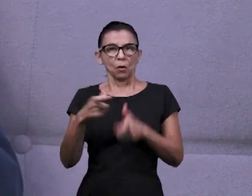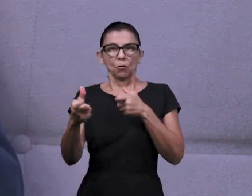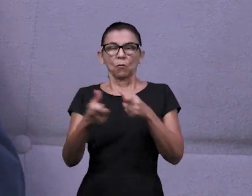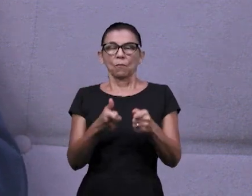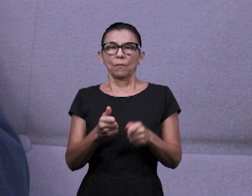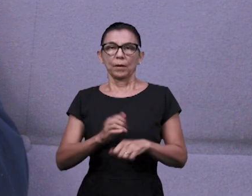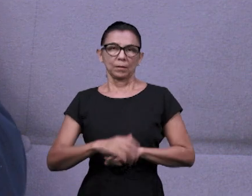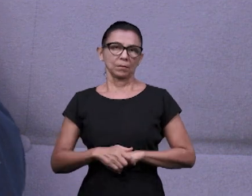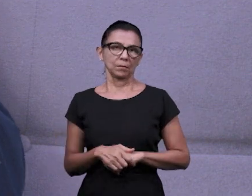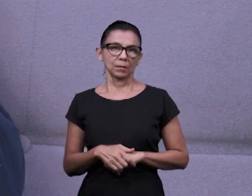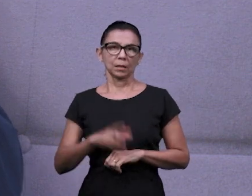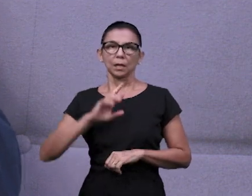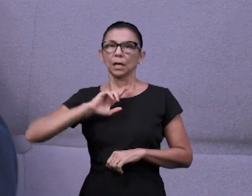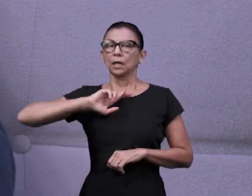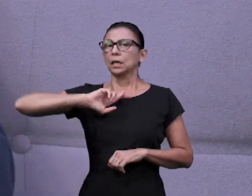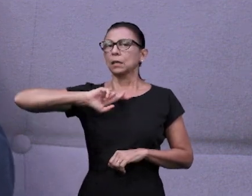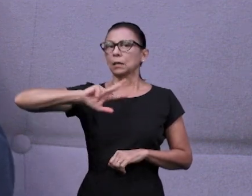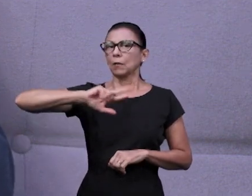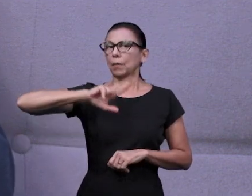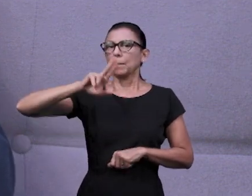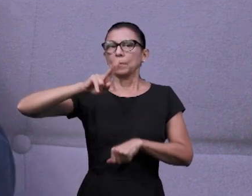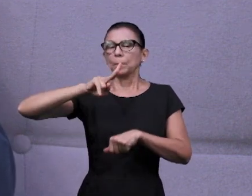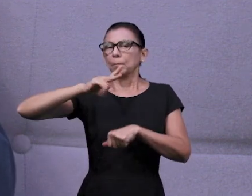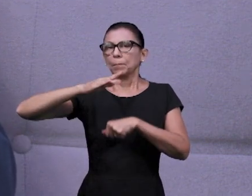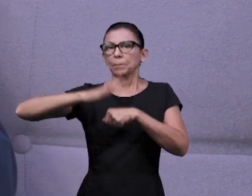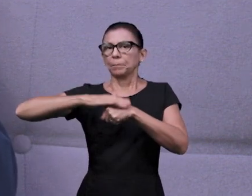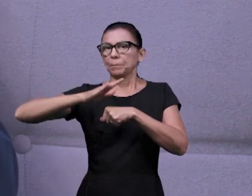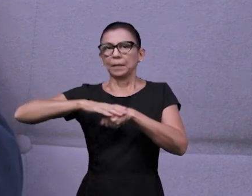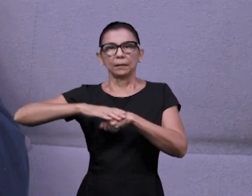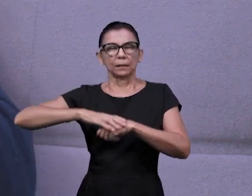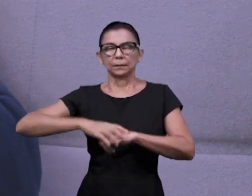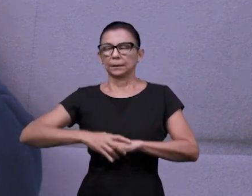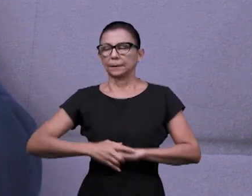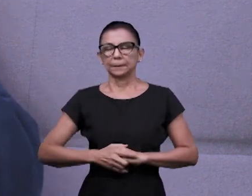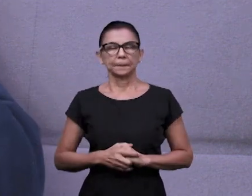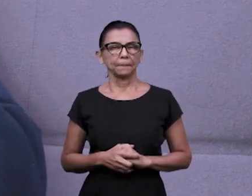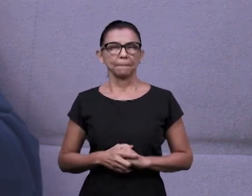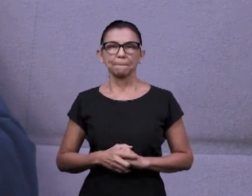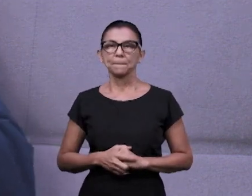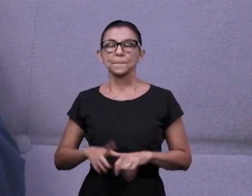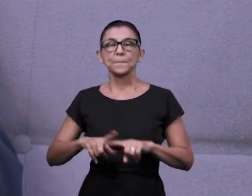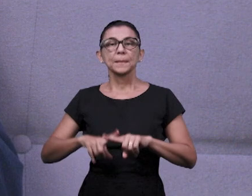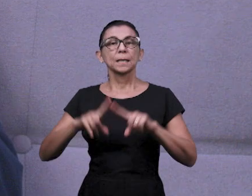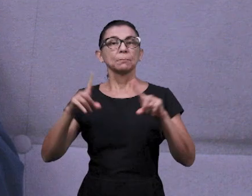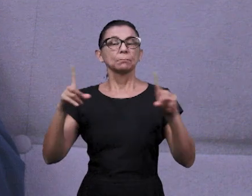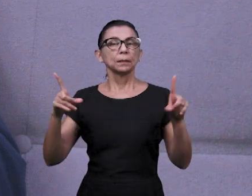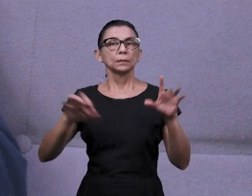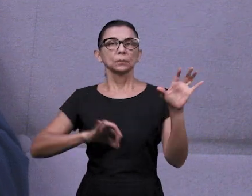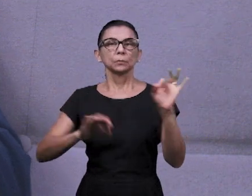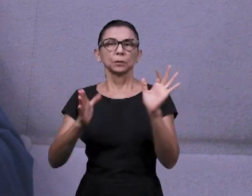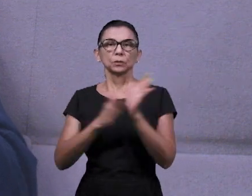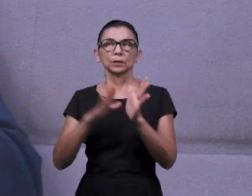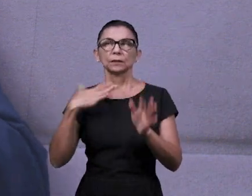lui. Mais le gouvernement du projet de Dieu, de l'œuvre de Dieu, est du